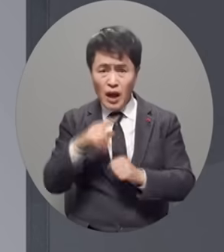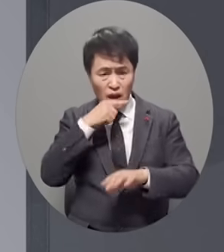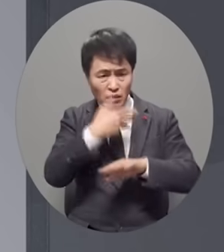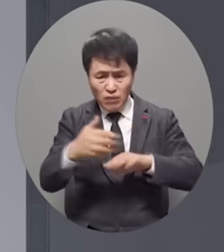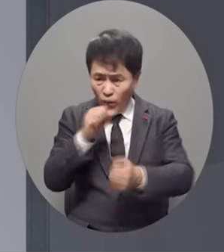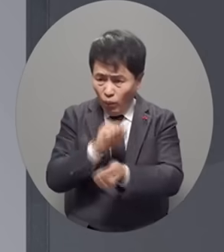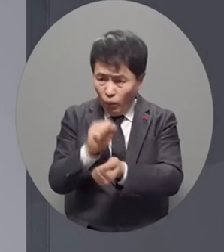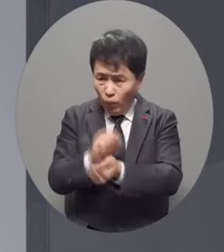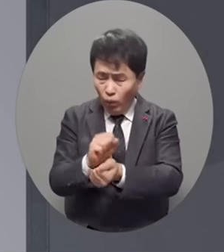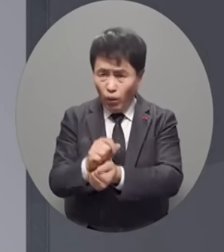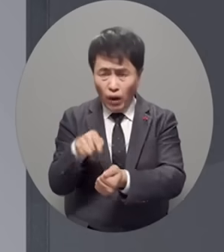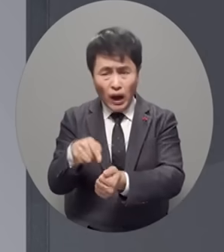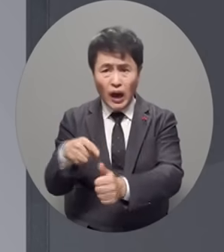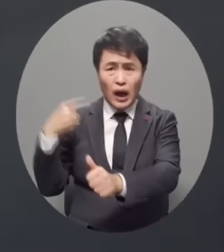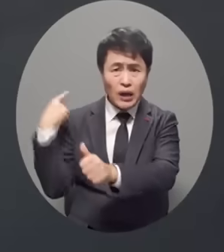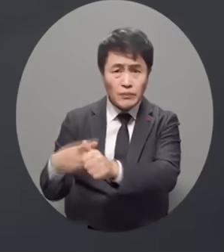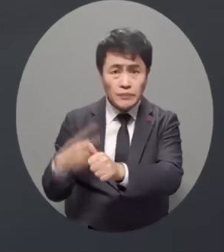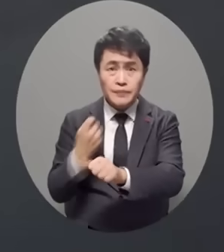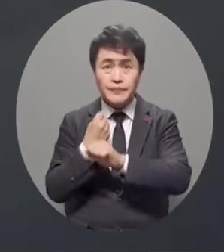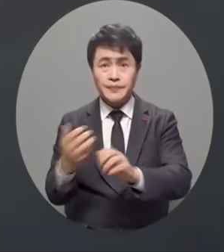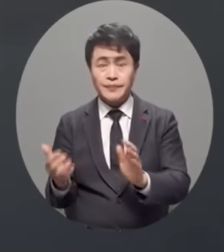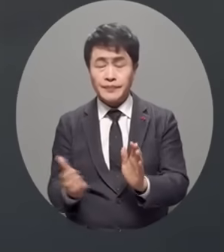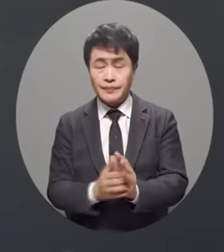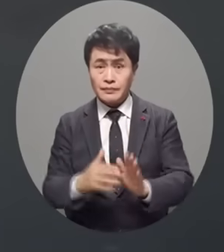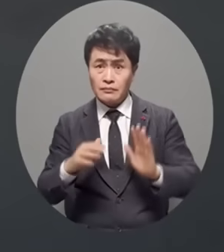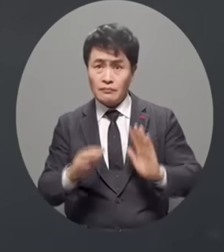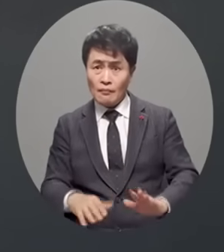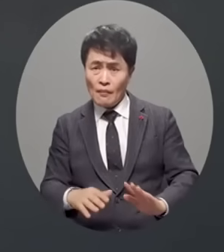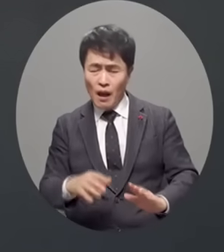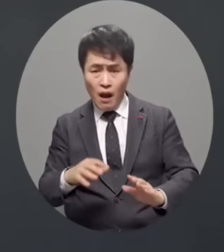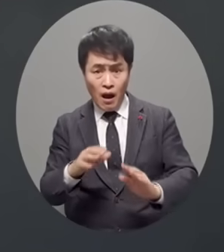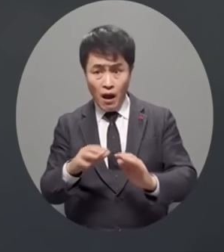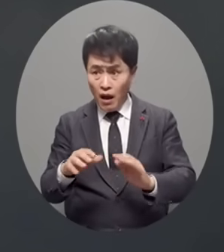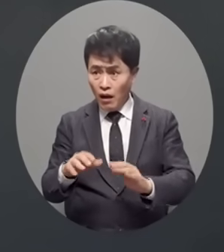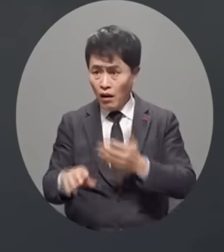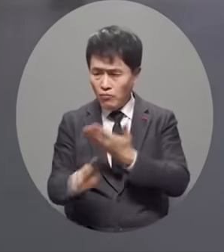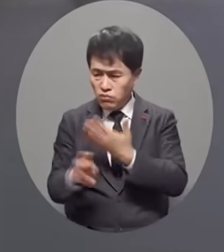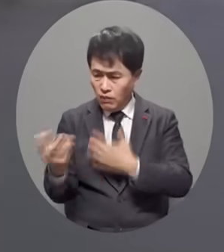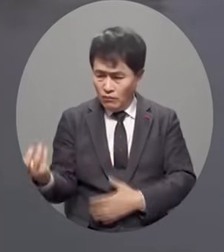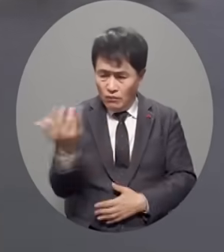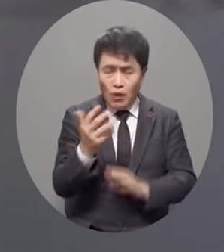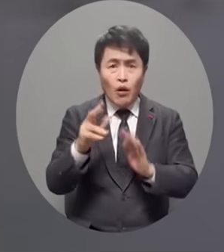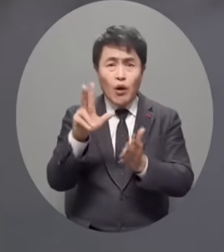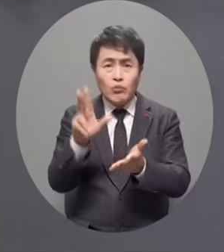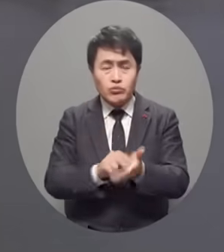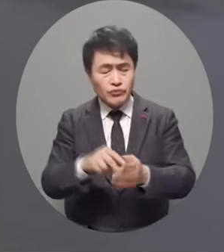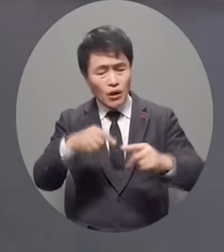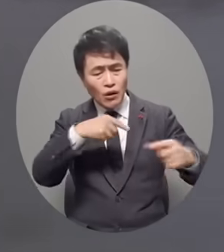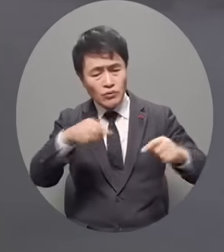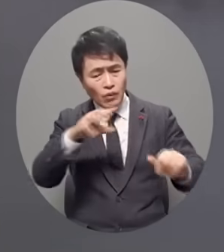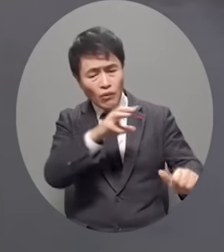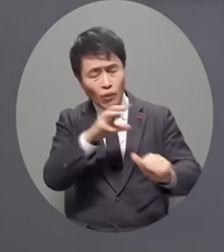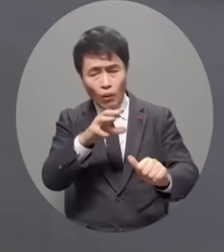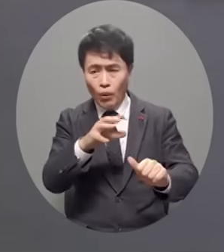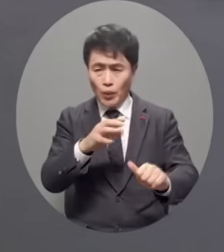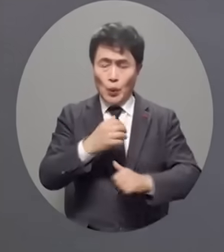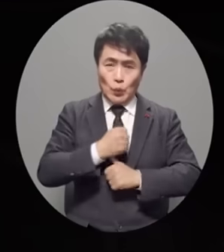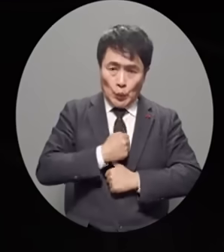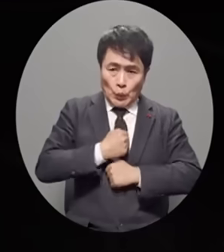말을 강도 높게 비판했지만 전례 없이 급증하는 불법 입국자 문제가 정치 쟁점이 되는 건